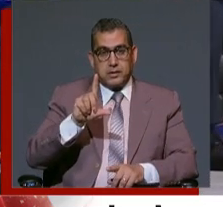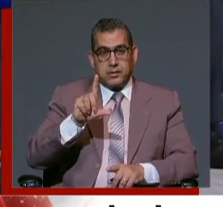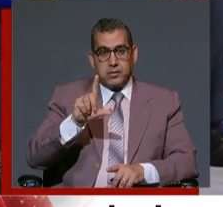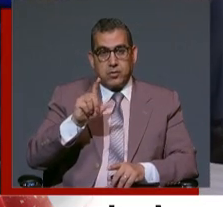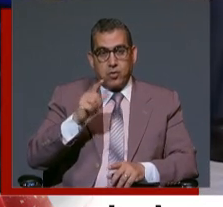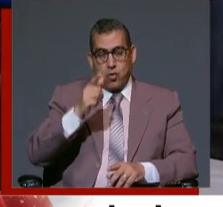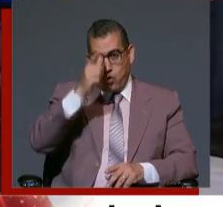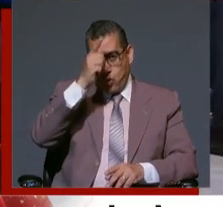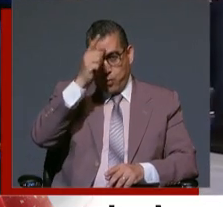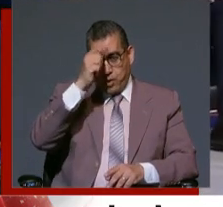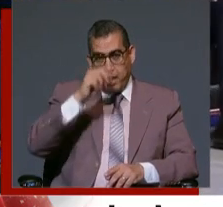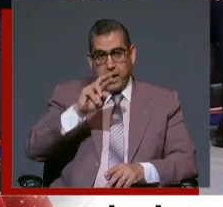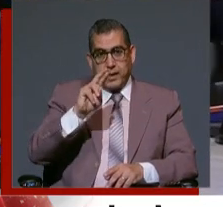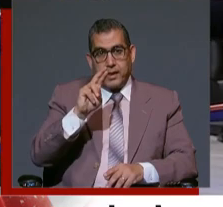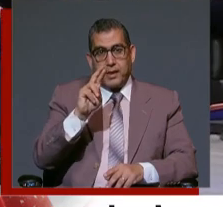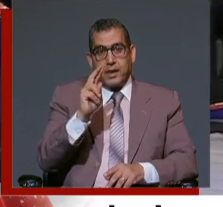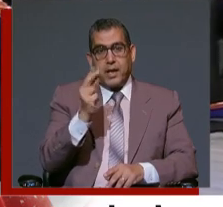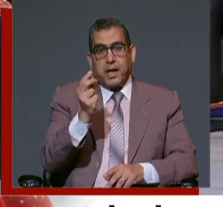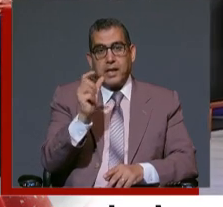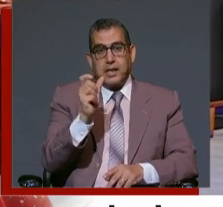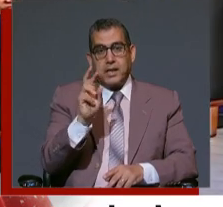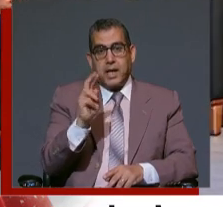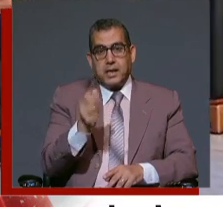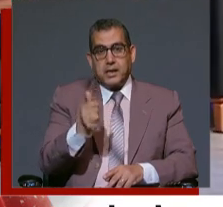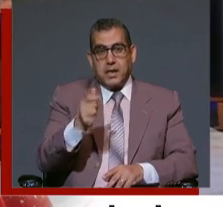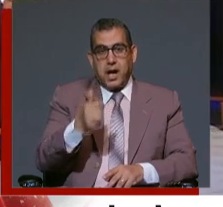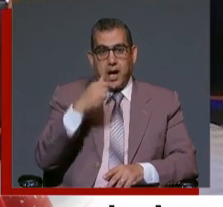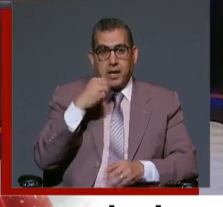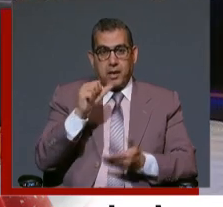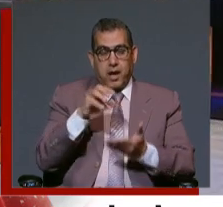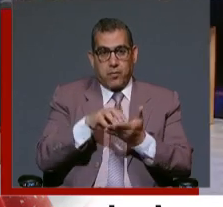جمهورية تنزانيا الاتحادية، يمثل